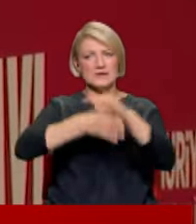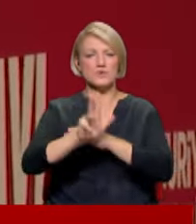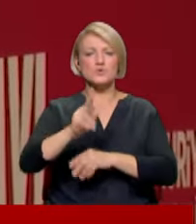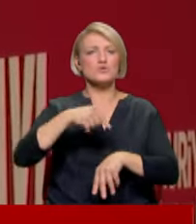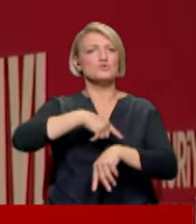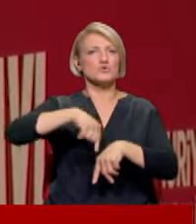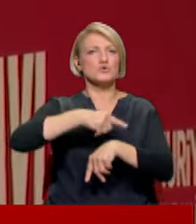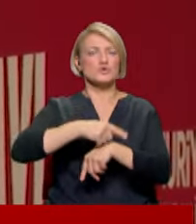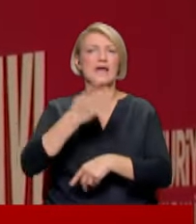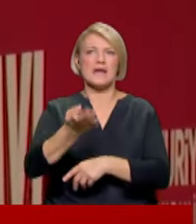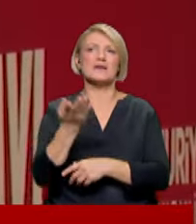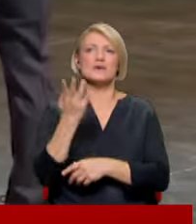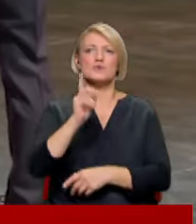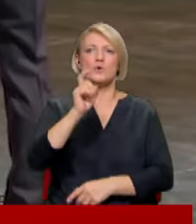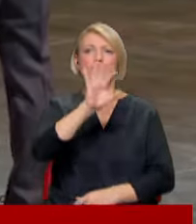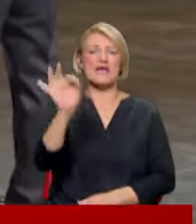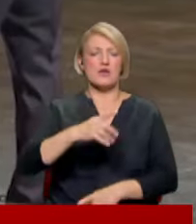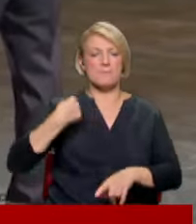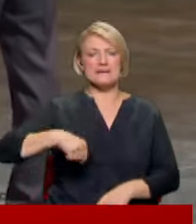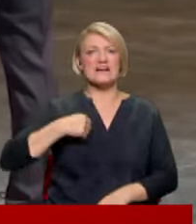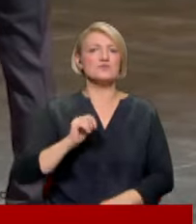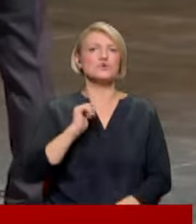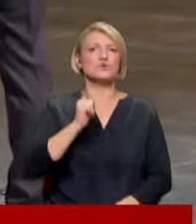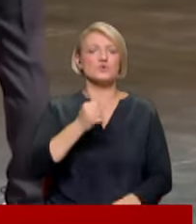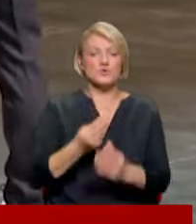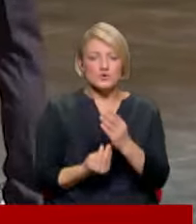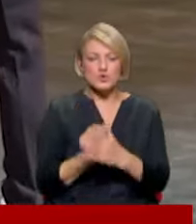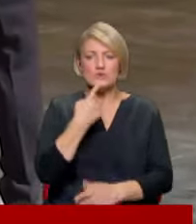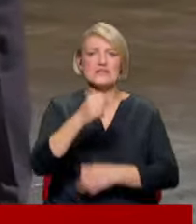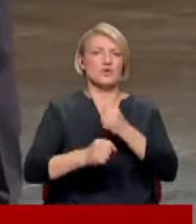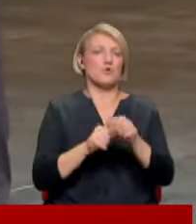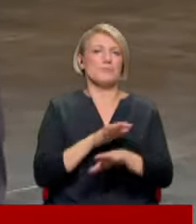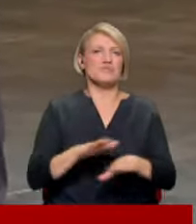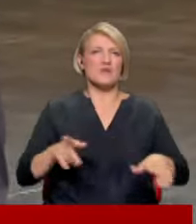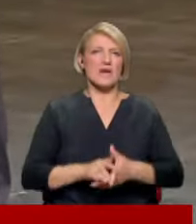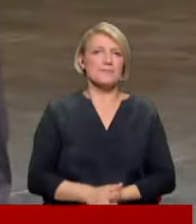gün sürecek kurultay maratonu 9 Eylül pazartesi günü kuruluş yıl dönümüyle noktalanacak.